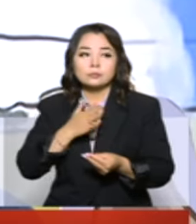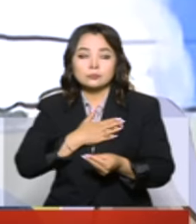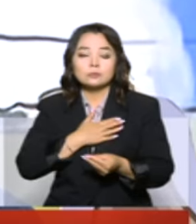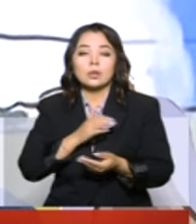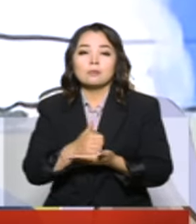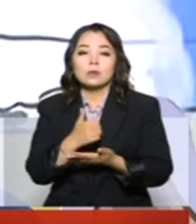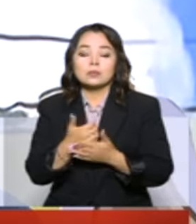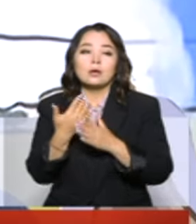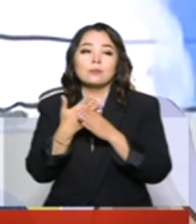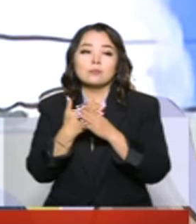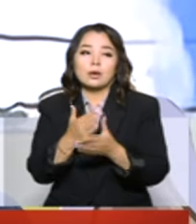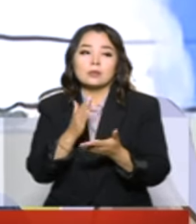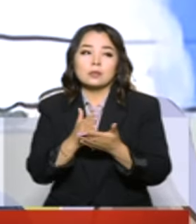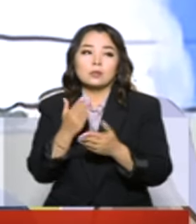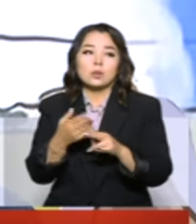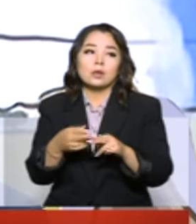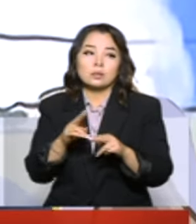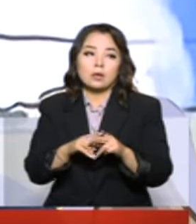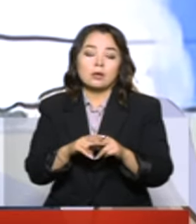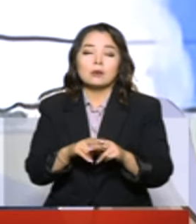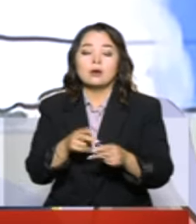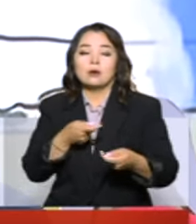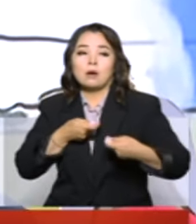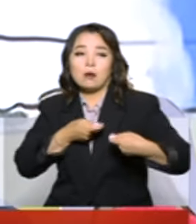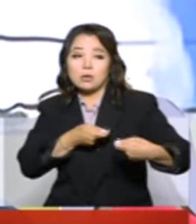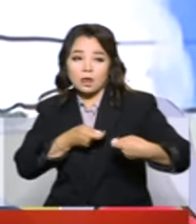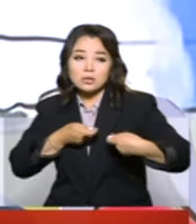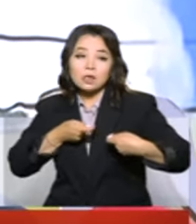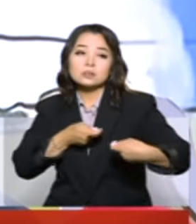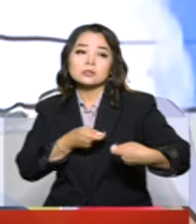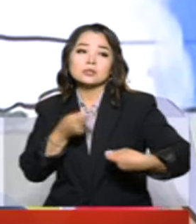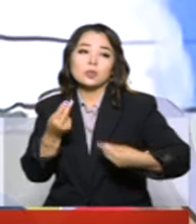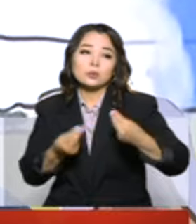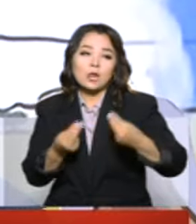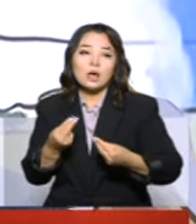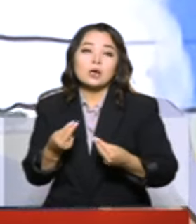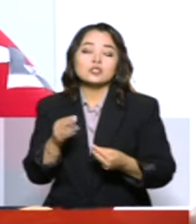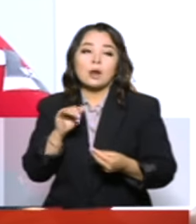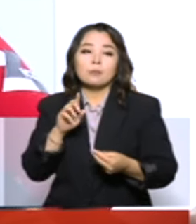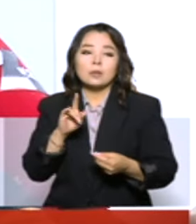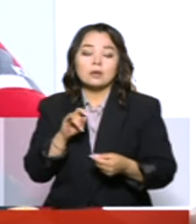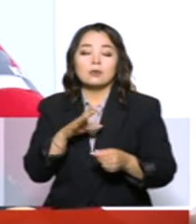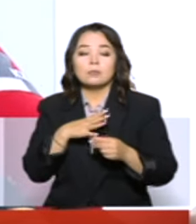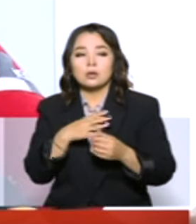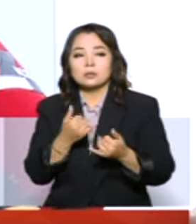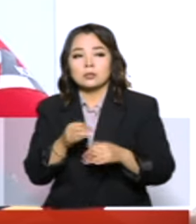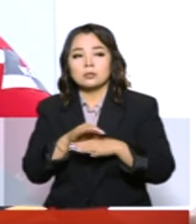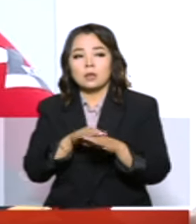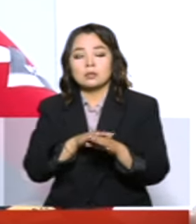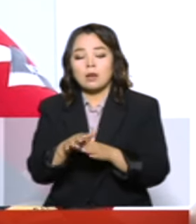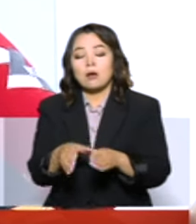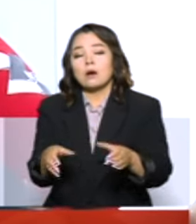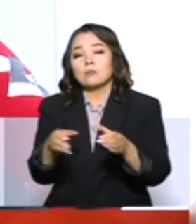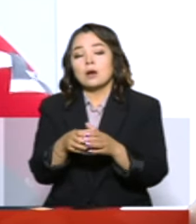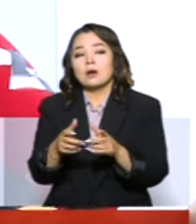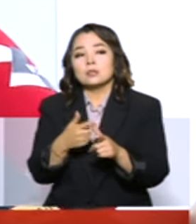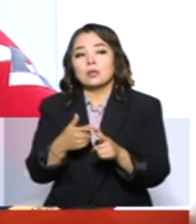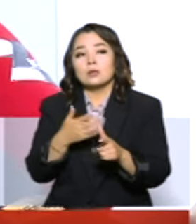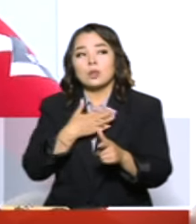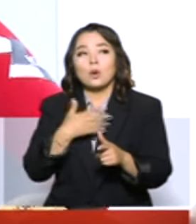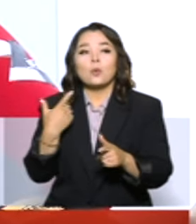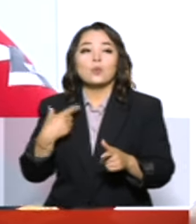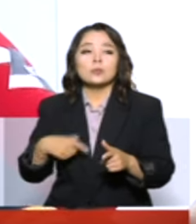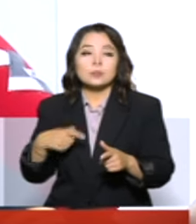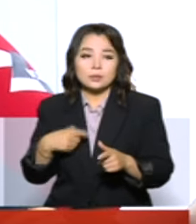бас демеуші болып келеді. Ол арқан тартыс және жамбы ату компанияңыздың атынан